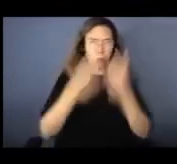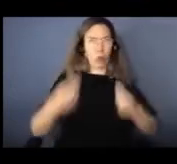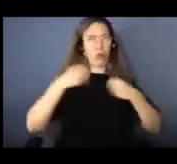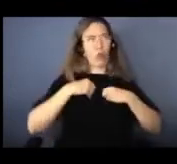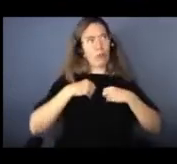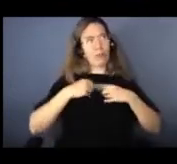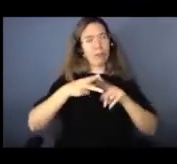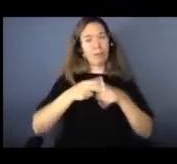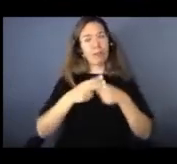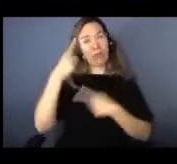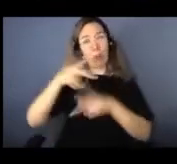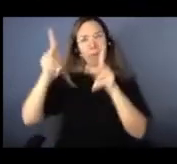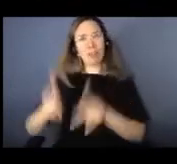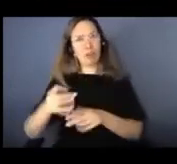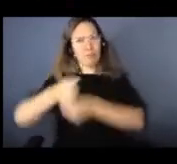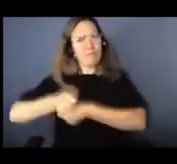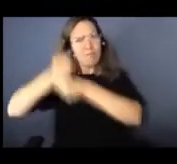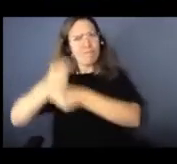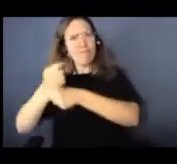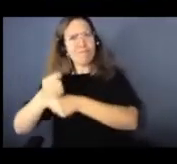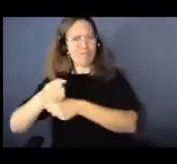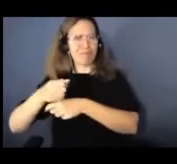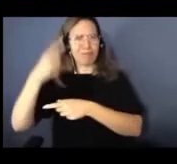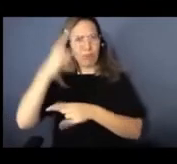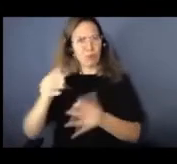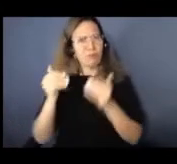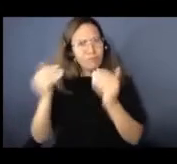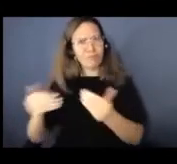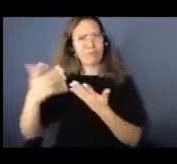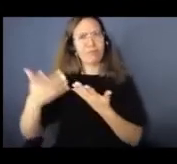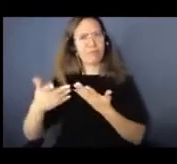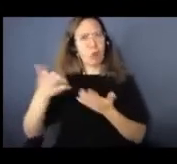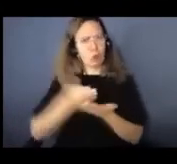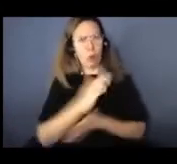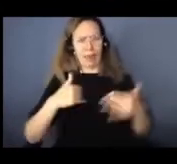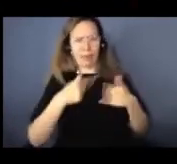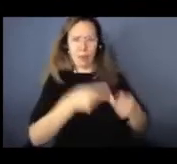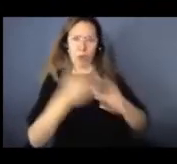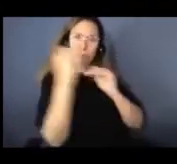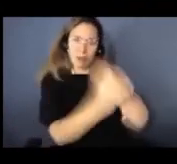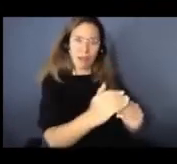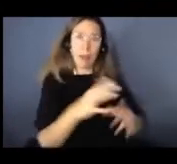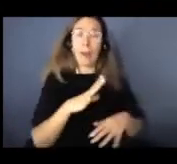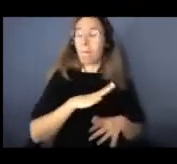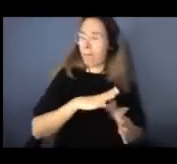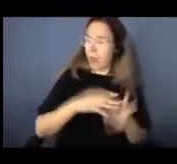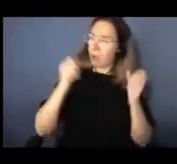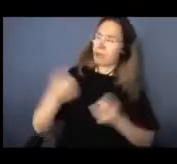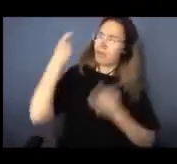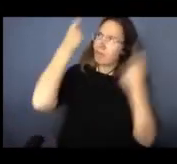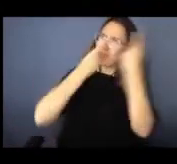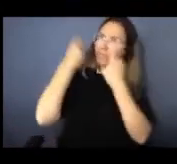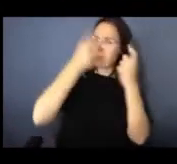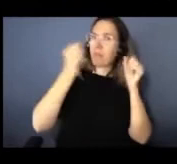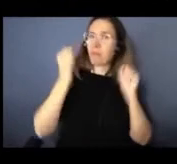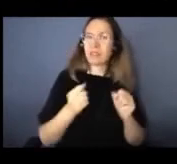les militants, pour essayer de faire avancer le droit des animaux. Mais les réponses peuvent aussi permettre de contribuer au